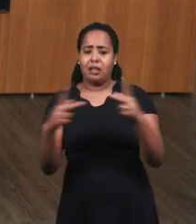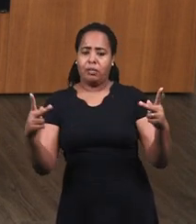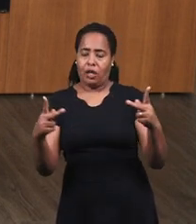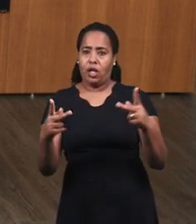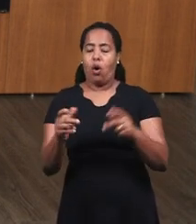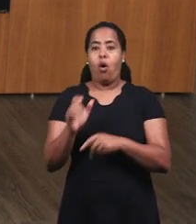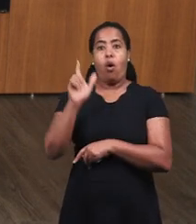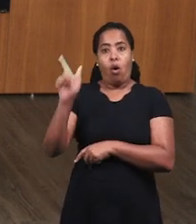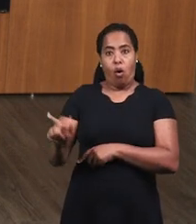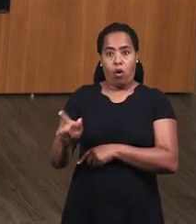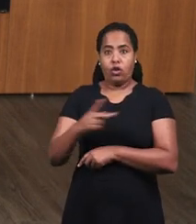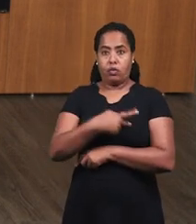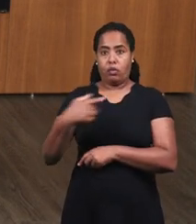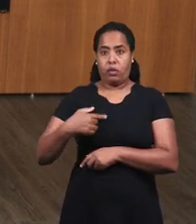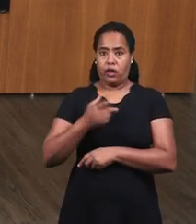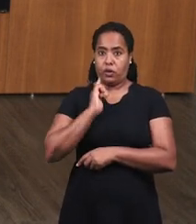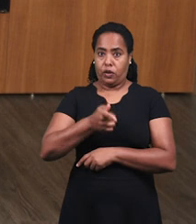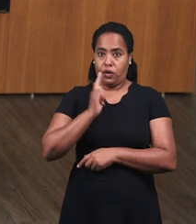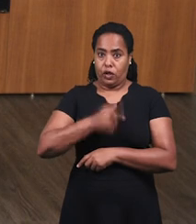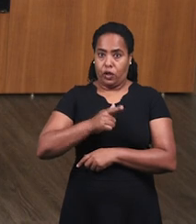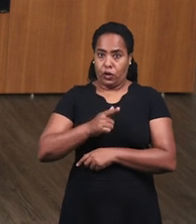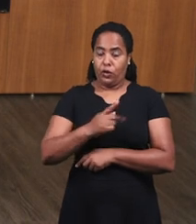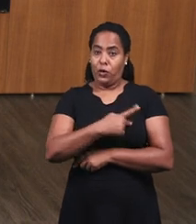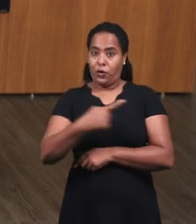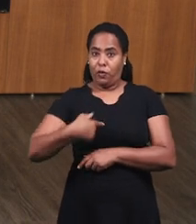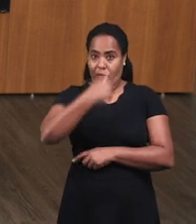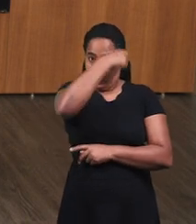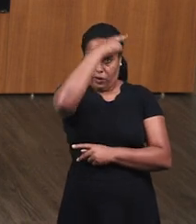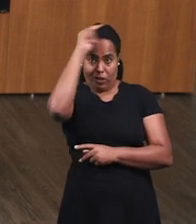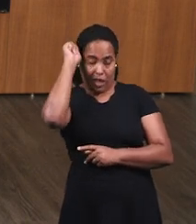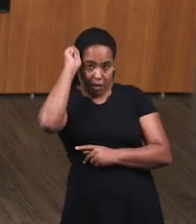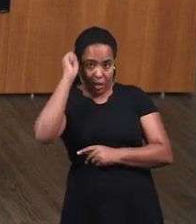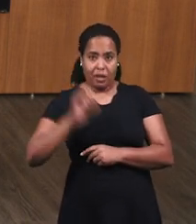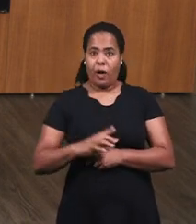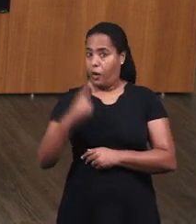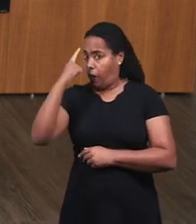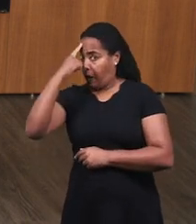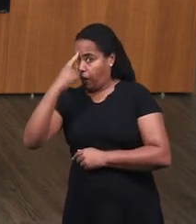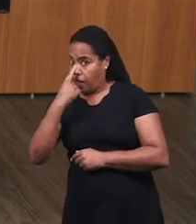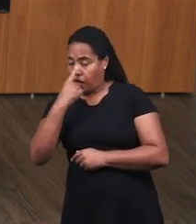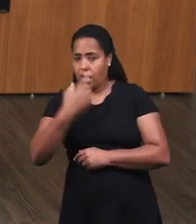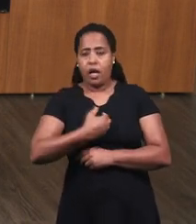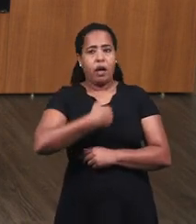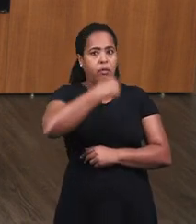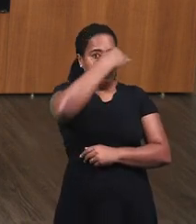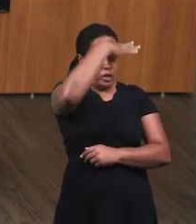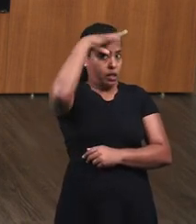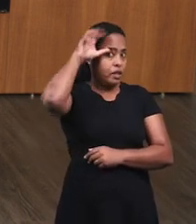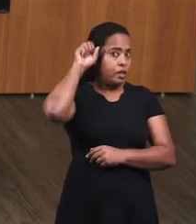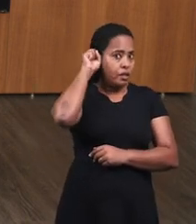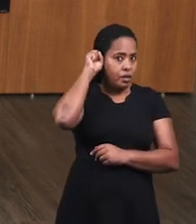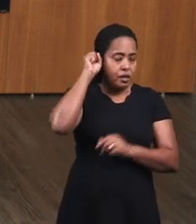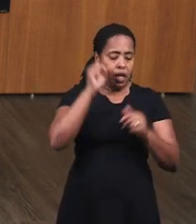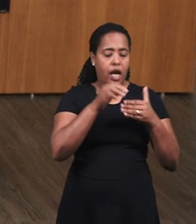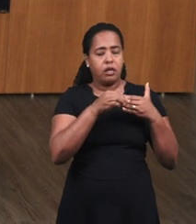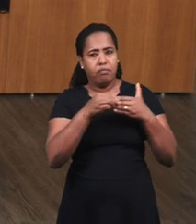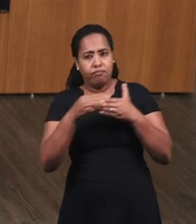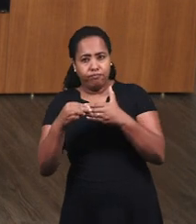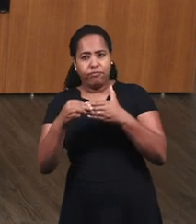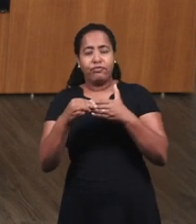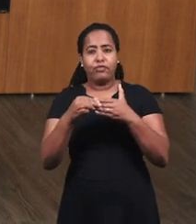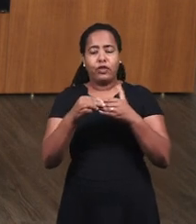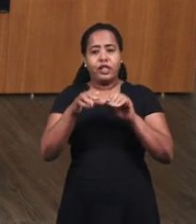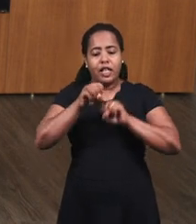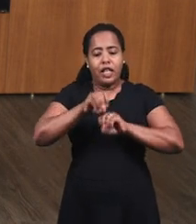Gedoti Victorino Gueiros et Amadeu Lopes. Les pasteurs Daniel Moreira et Sergio Souza vont conduire dans le